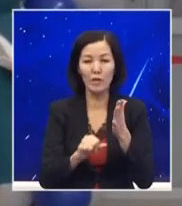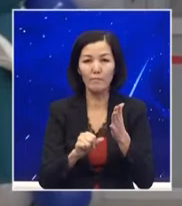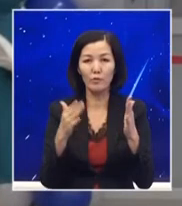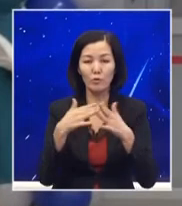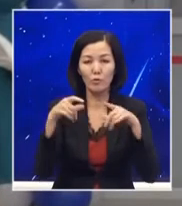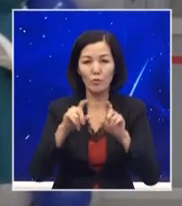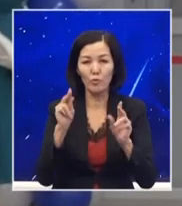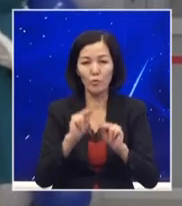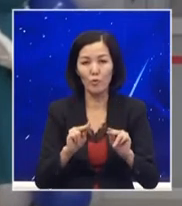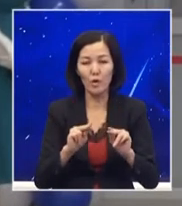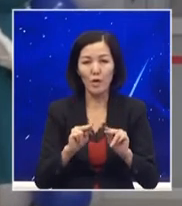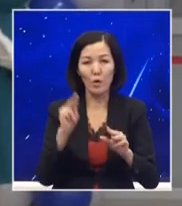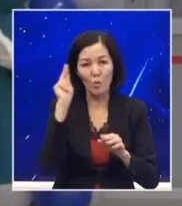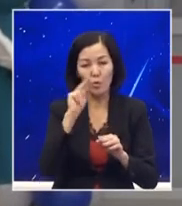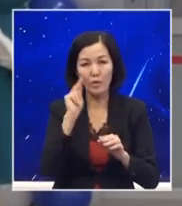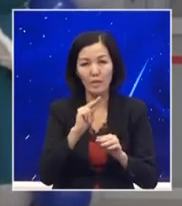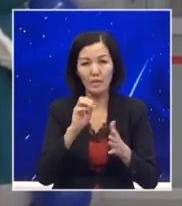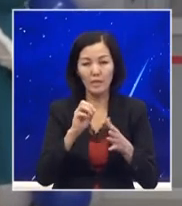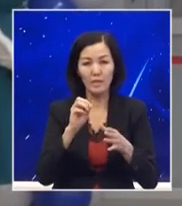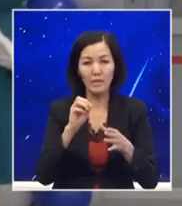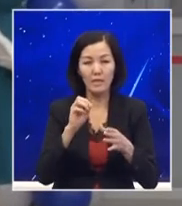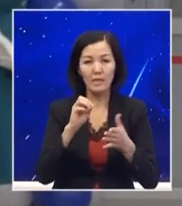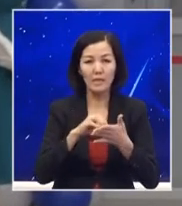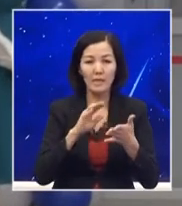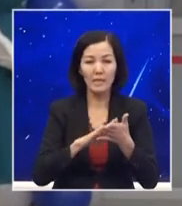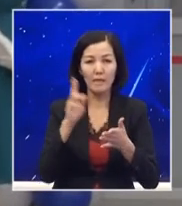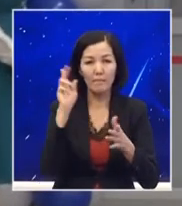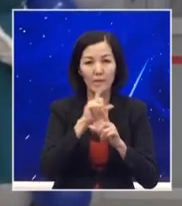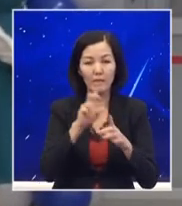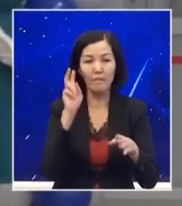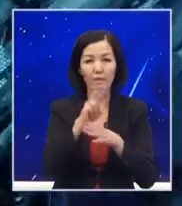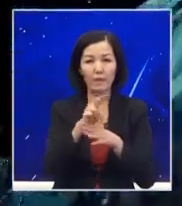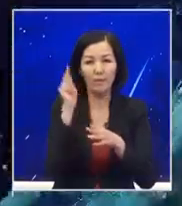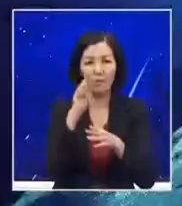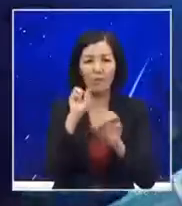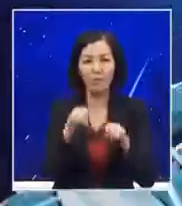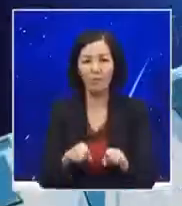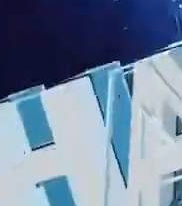оқытылатын бала инклюзия қолдау комитетіне тіркеліп, мектептен келіп білім алуға мүмкіндік алды.